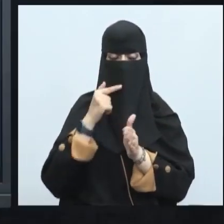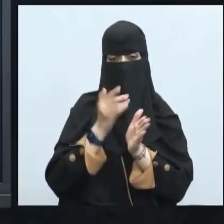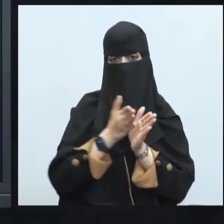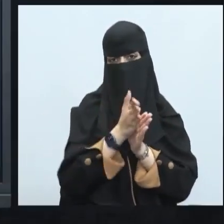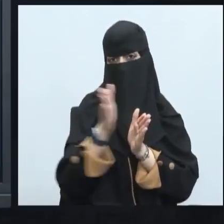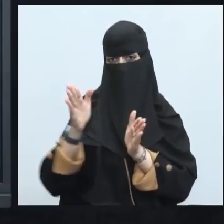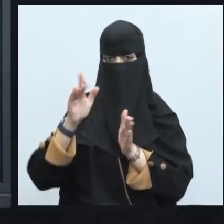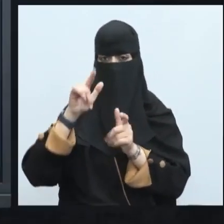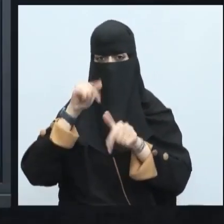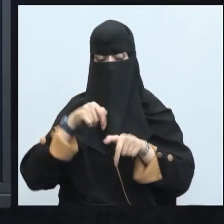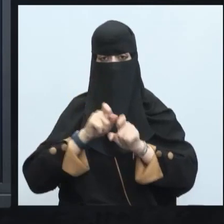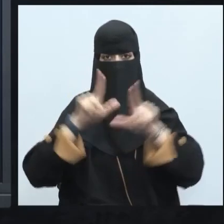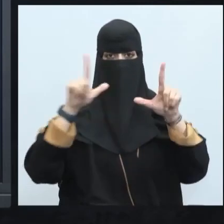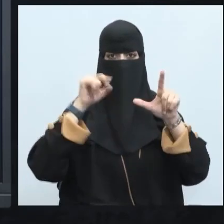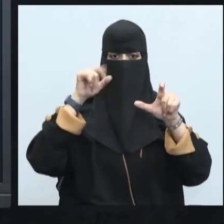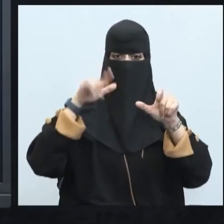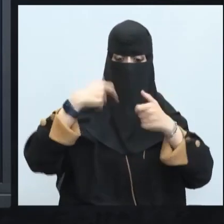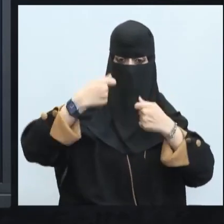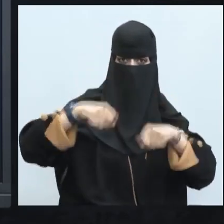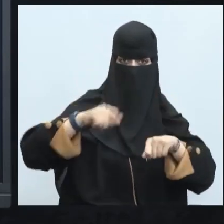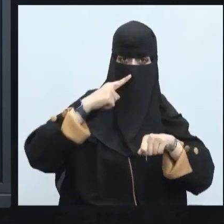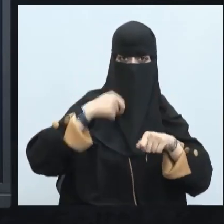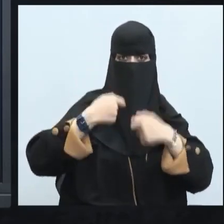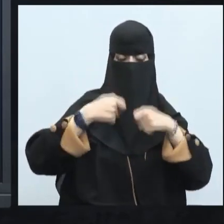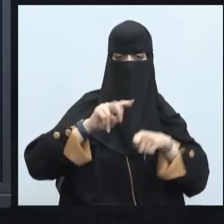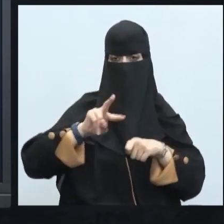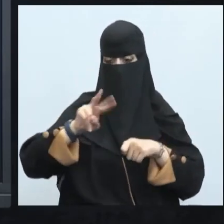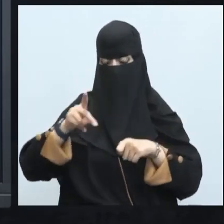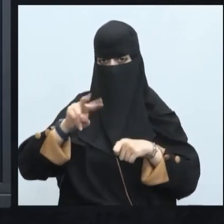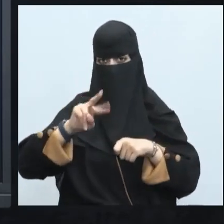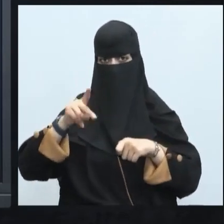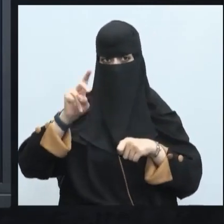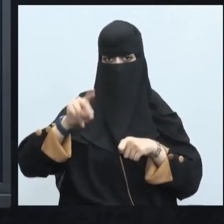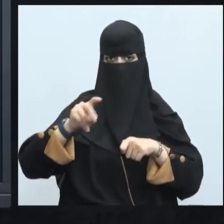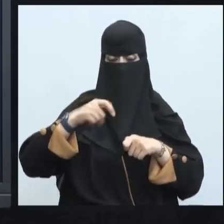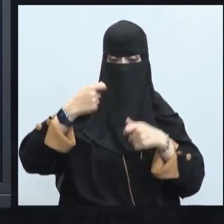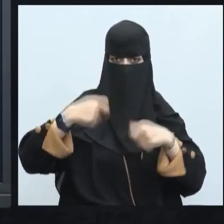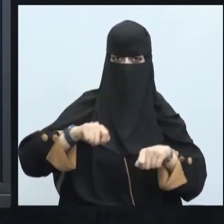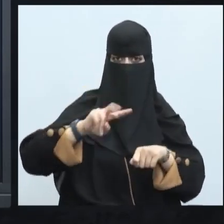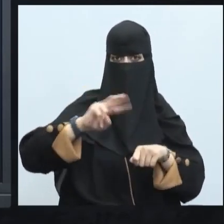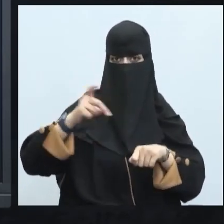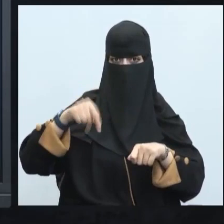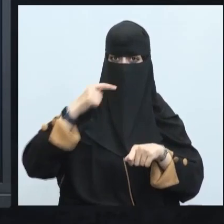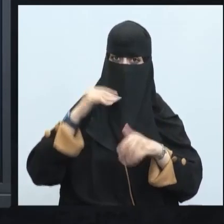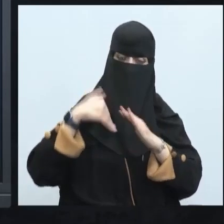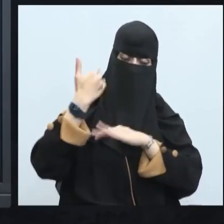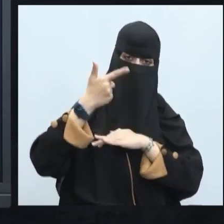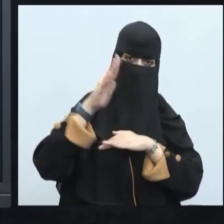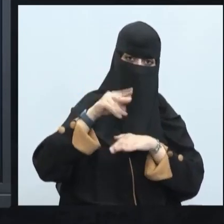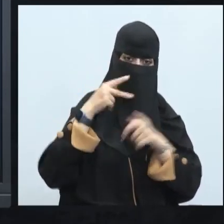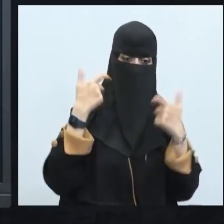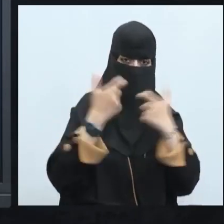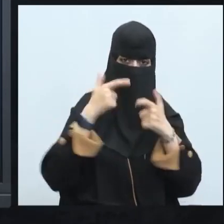تجنب الاعلانات المدفوعه او الاعلان النقر عند او الدفع عند النقر بحيث ان